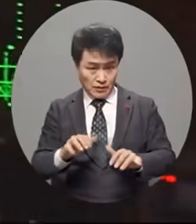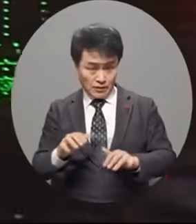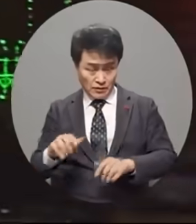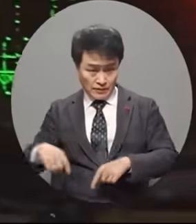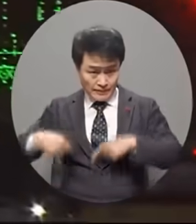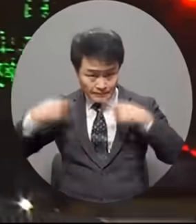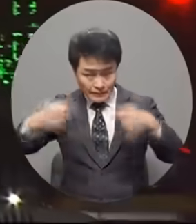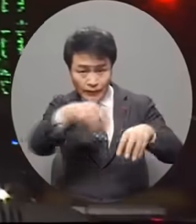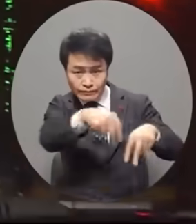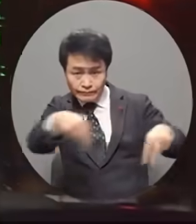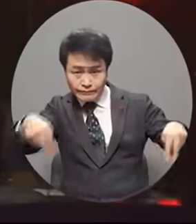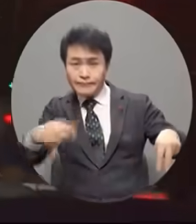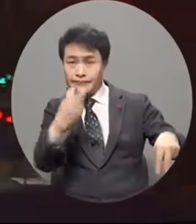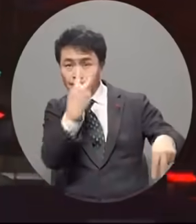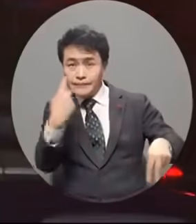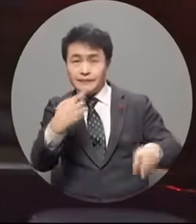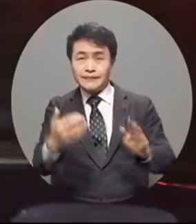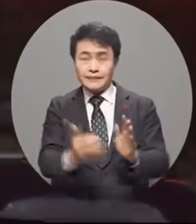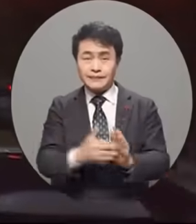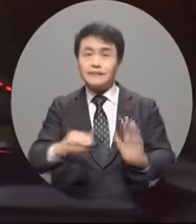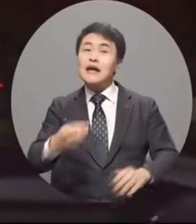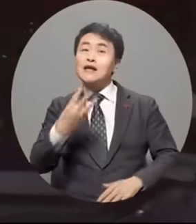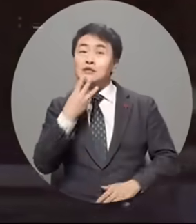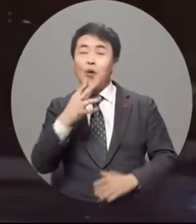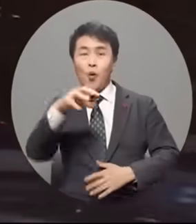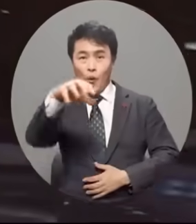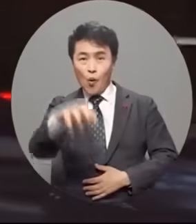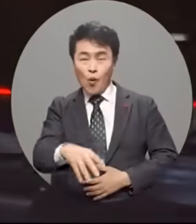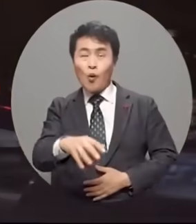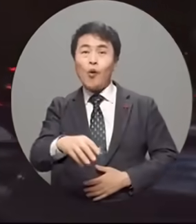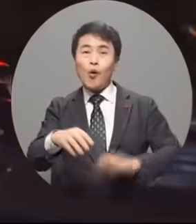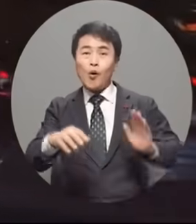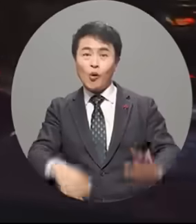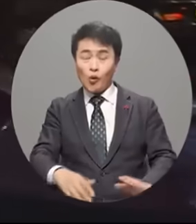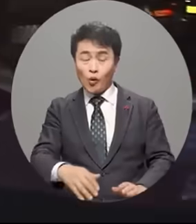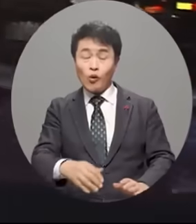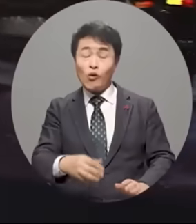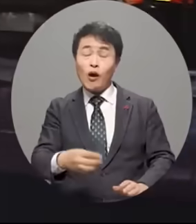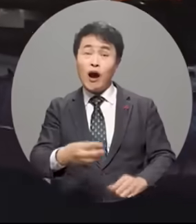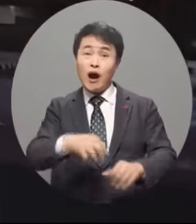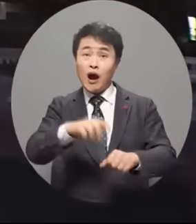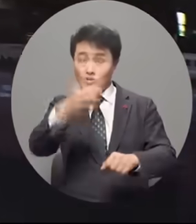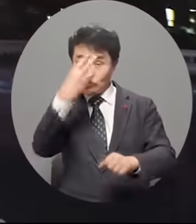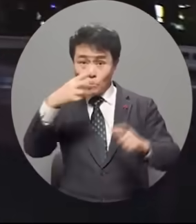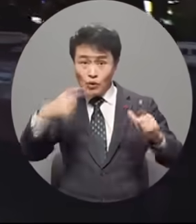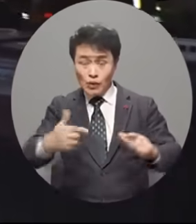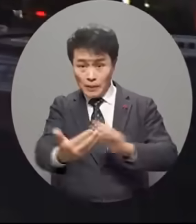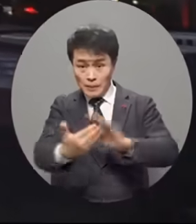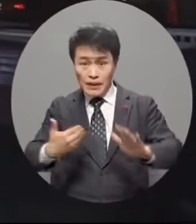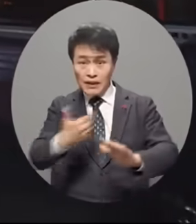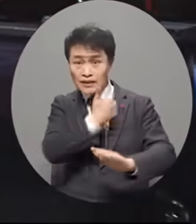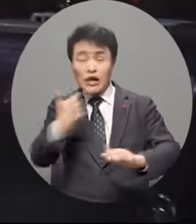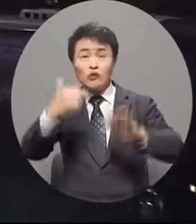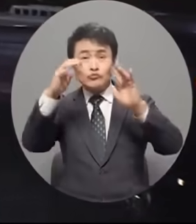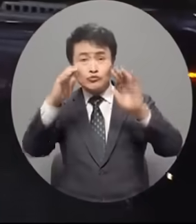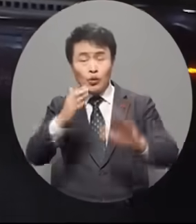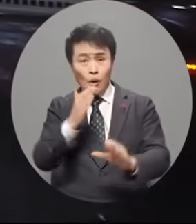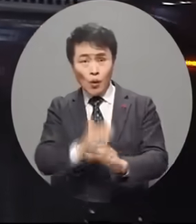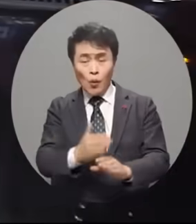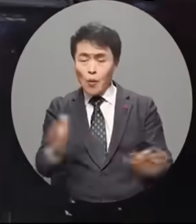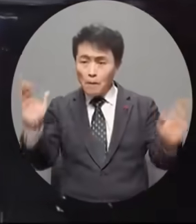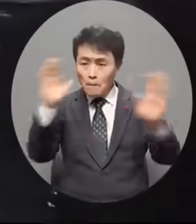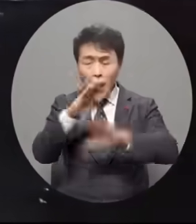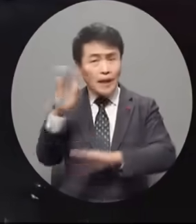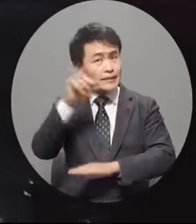밝혔습니다. 이 시각 현재 서울을 비롯한 수도권과 충청도 일부 지역에 대설 예비특보가 내려져 있고 오늘